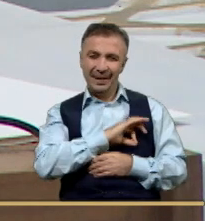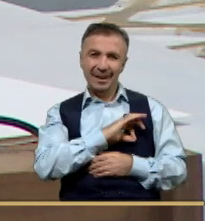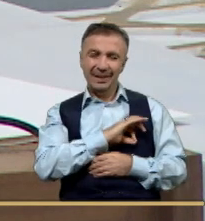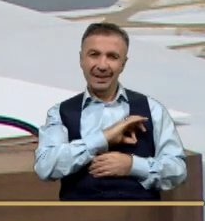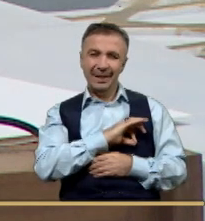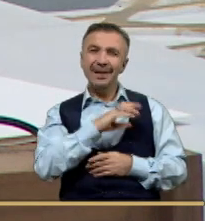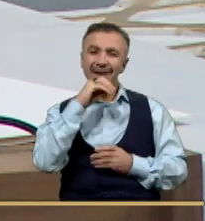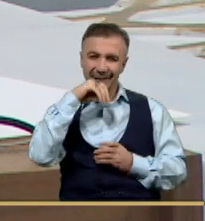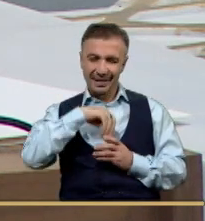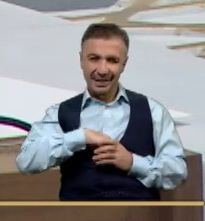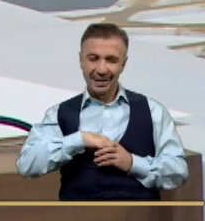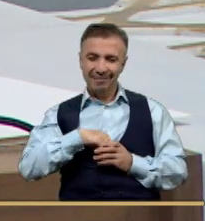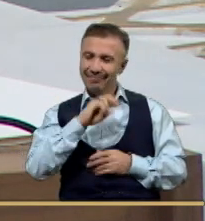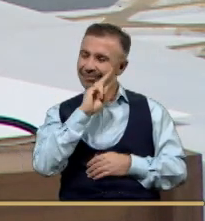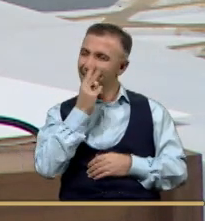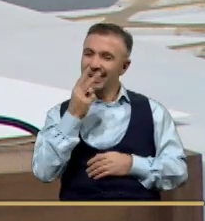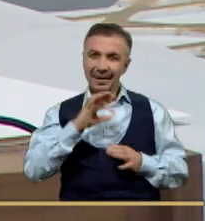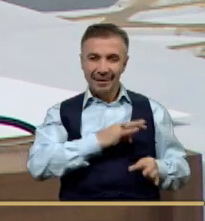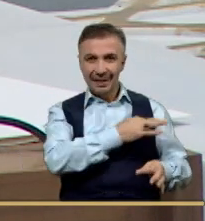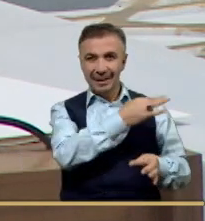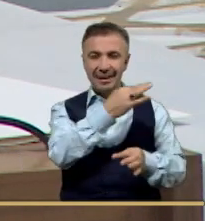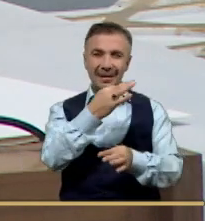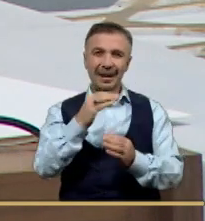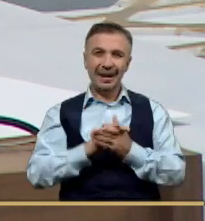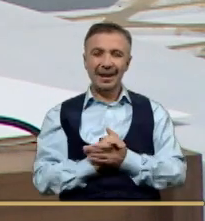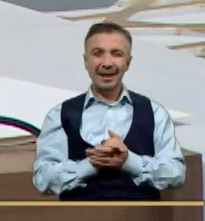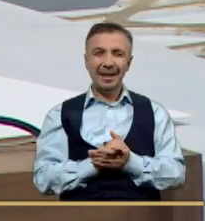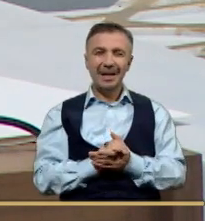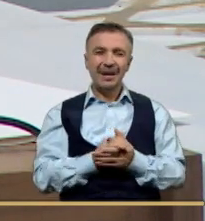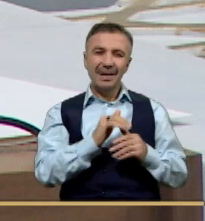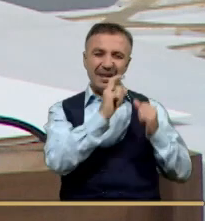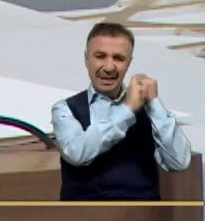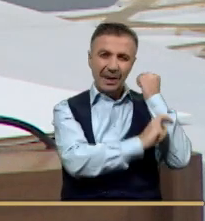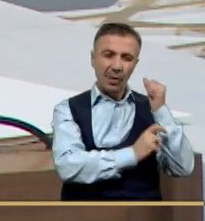maalesef insanlar bunlarla yan yana oluyorlar.